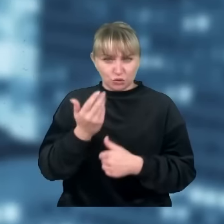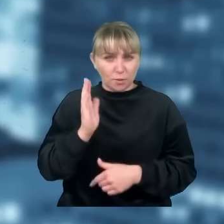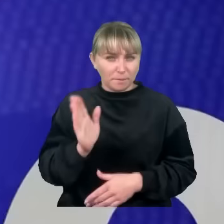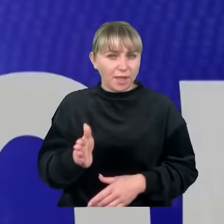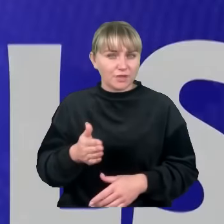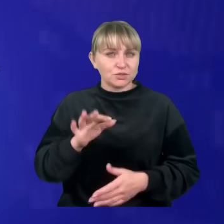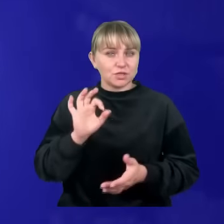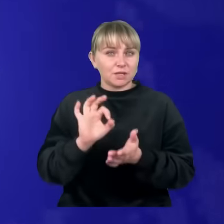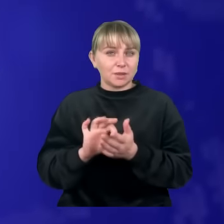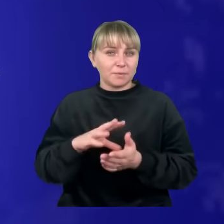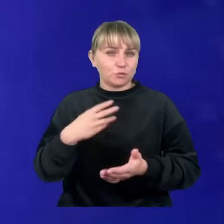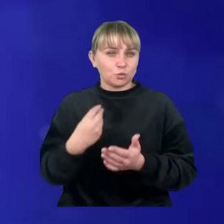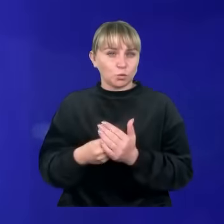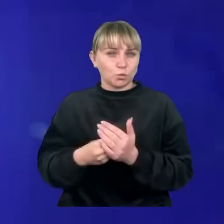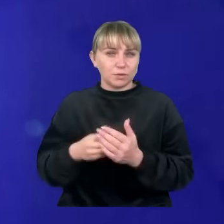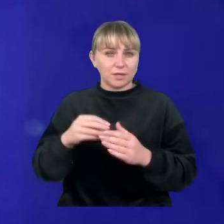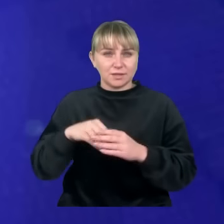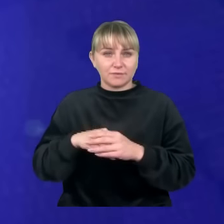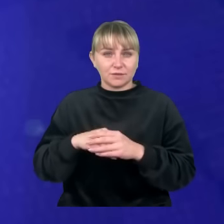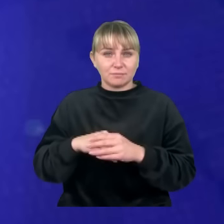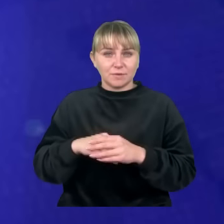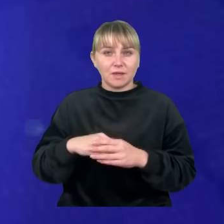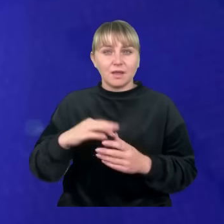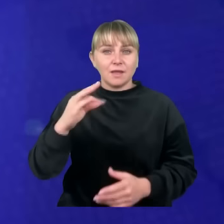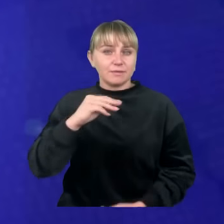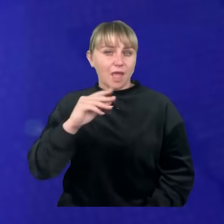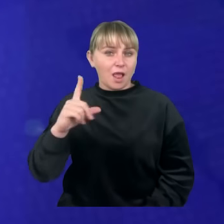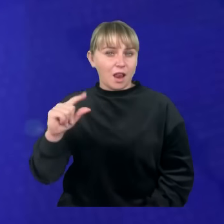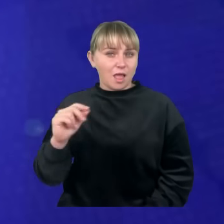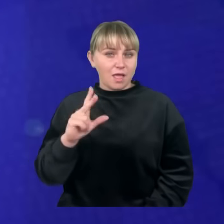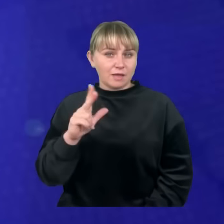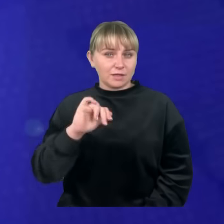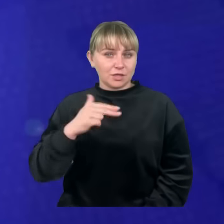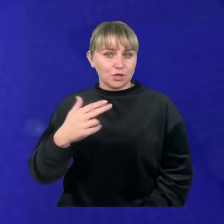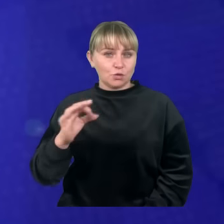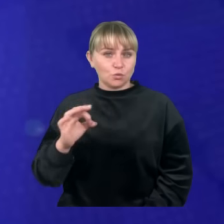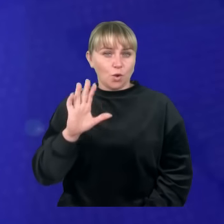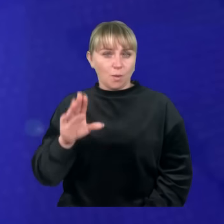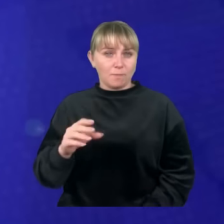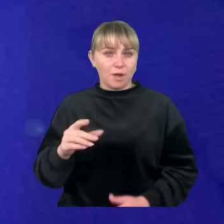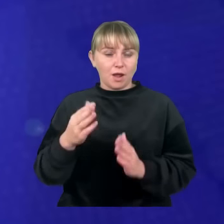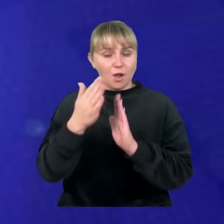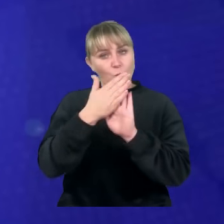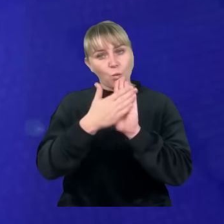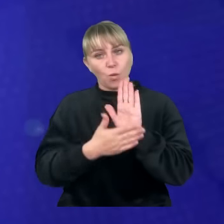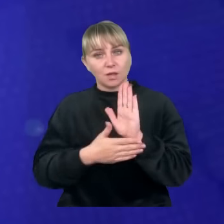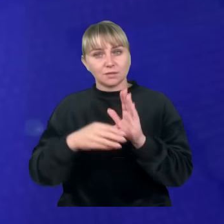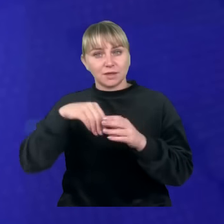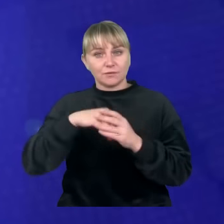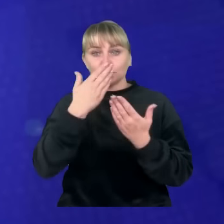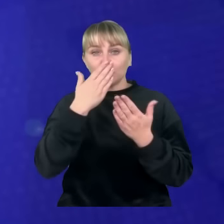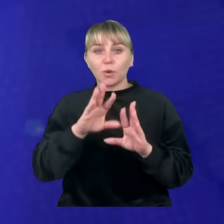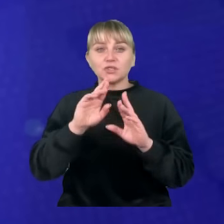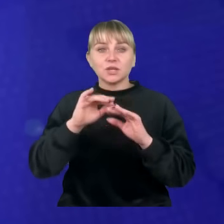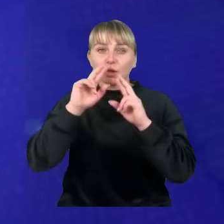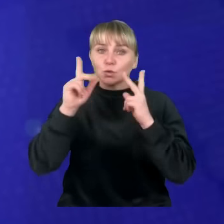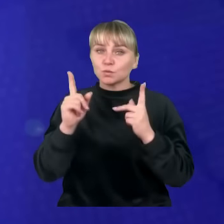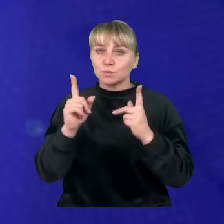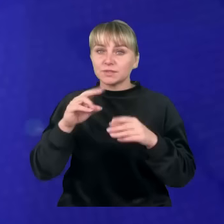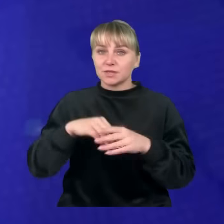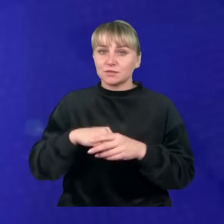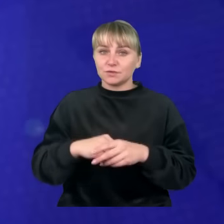do kupienia. Na pewno Telekino ma przygotowaną okładkę i zaraz państwu pokażę, po czym poznać tygodnik. No